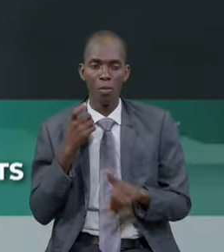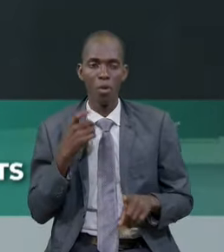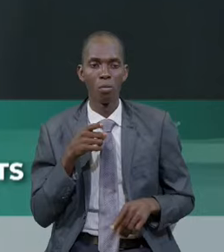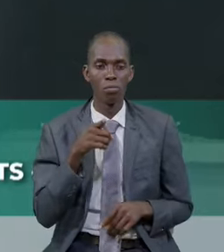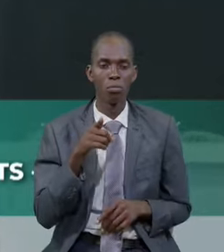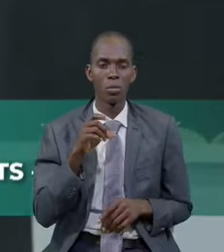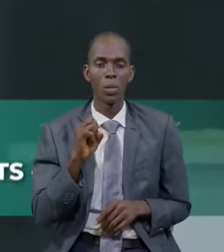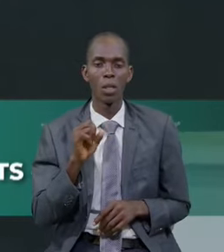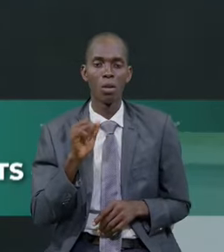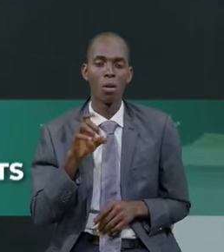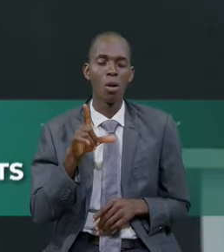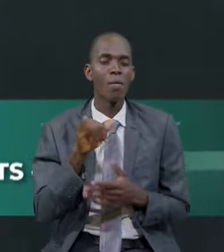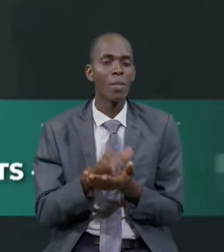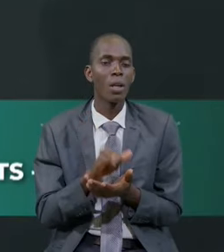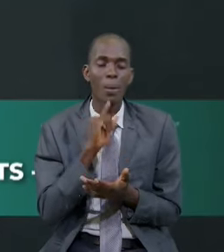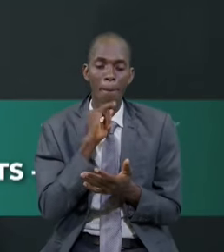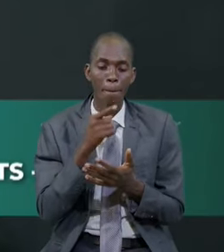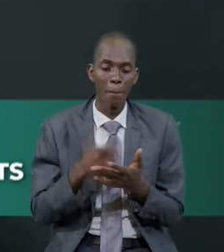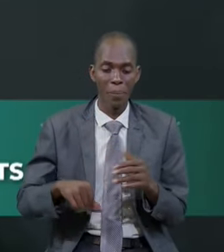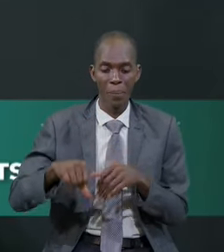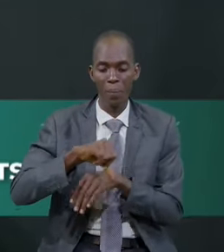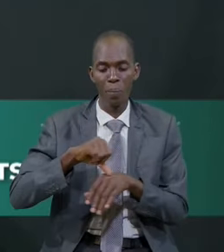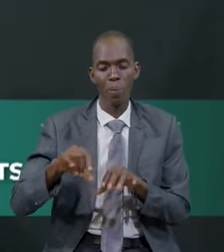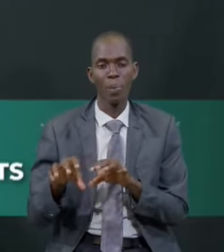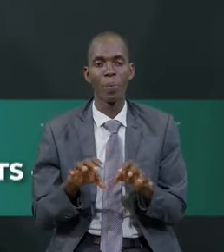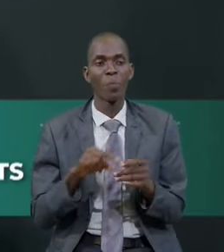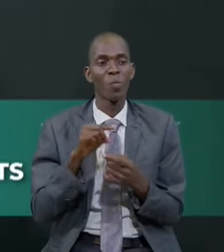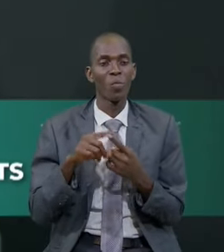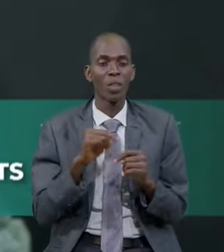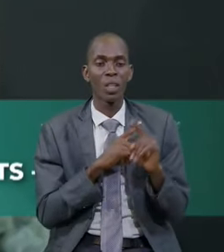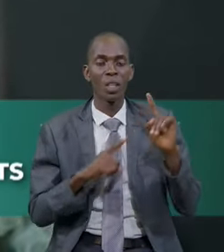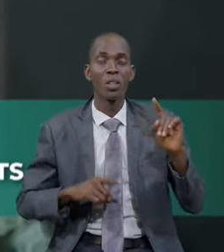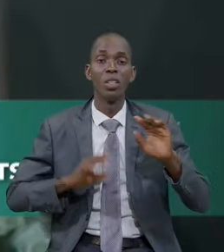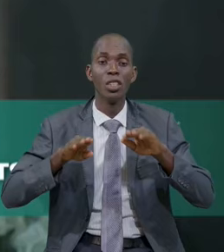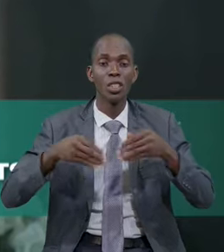C'est ce que l'onction fait. Quand le Seigneur t'a donné l'onction,